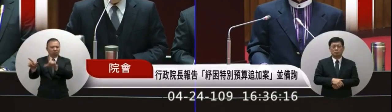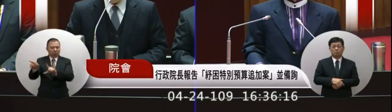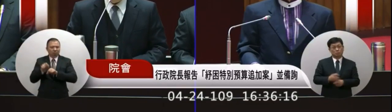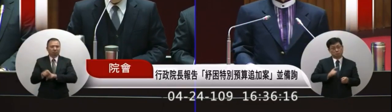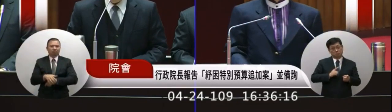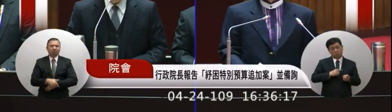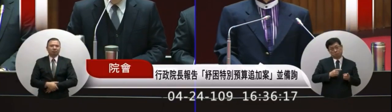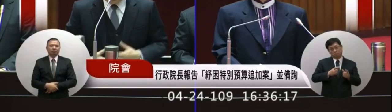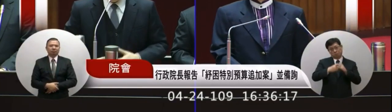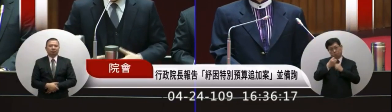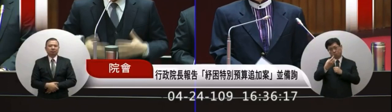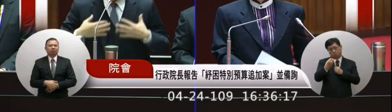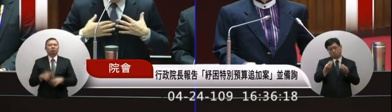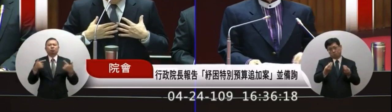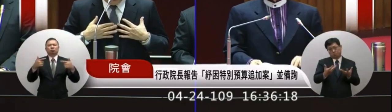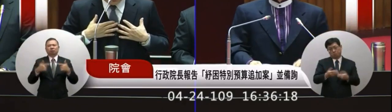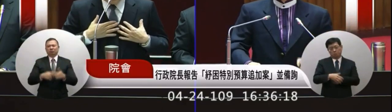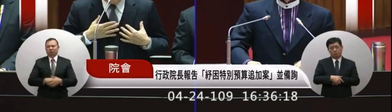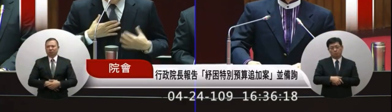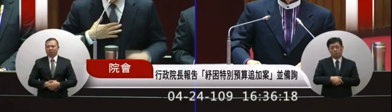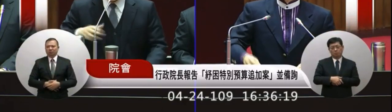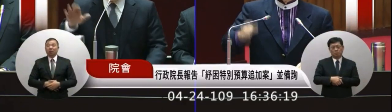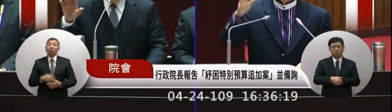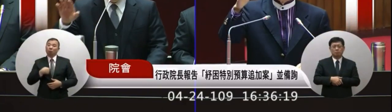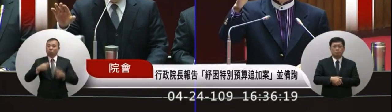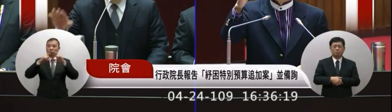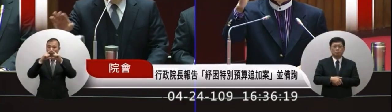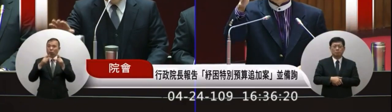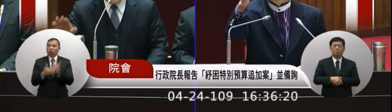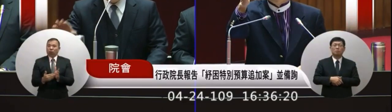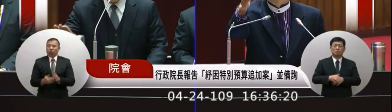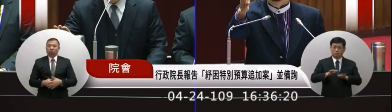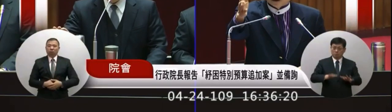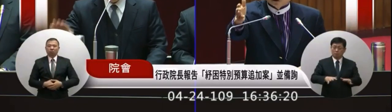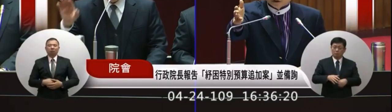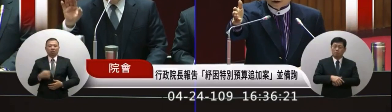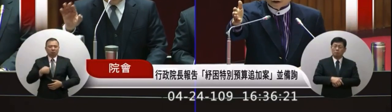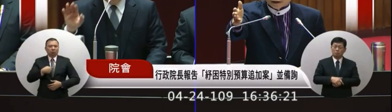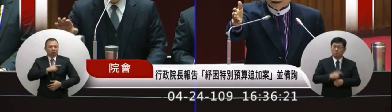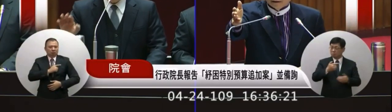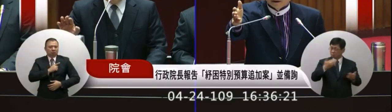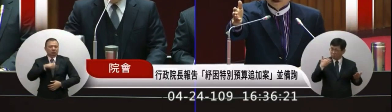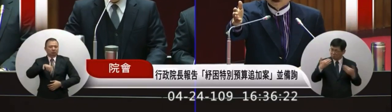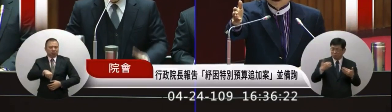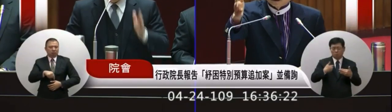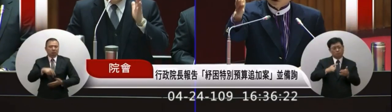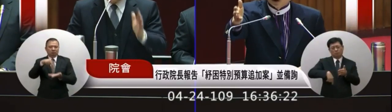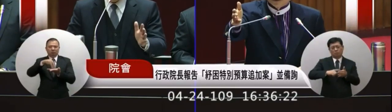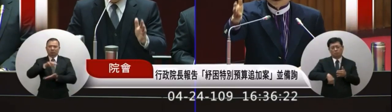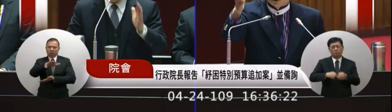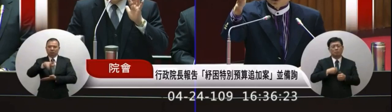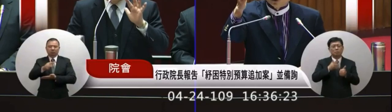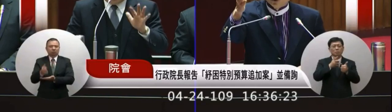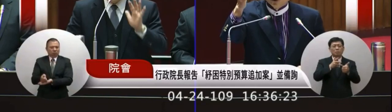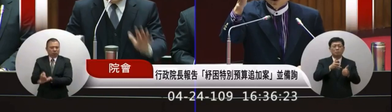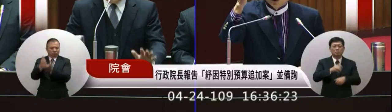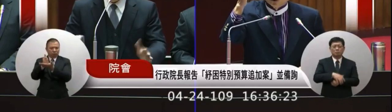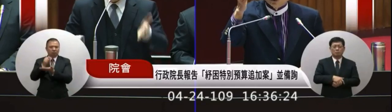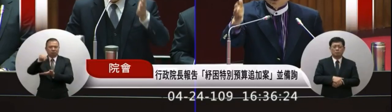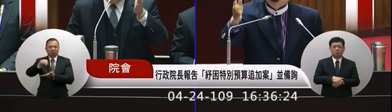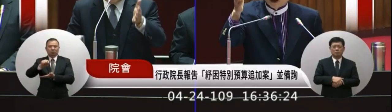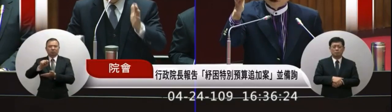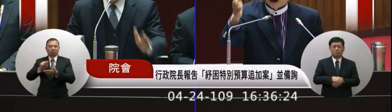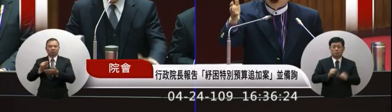所以你还是不给我答案？ 不是。 好。 我的答案就是，我的态度就很尊重疫情中心专